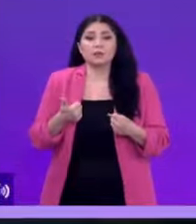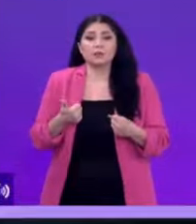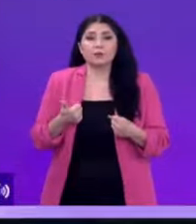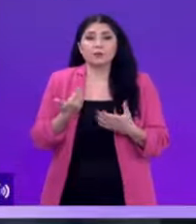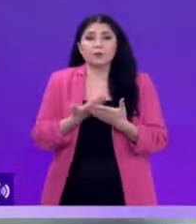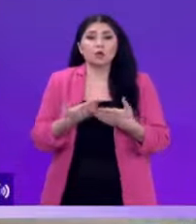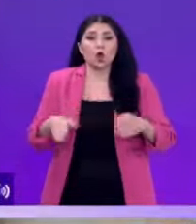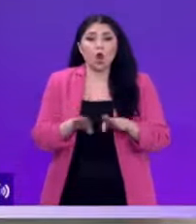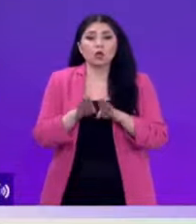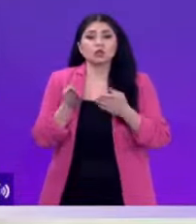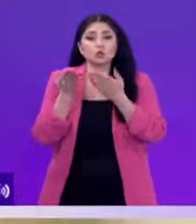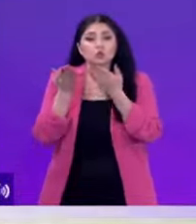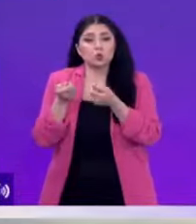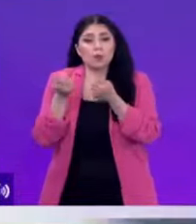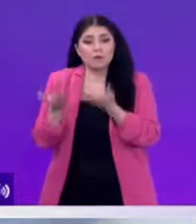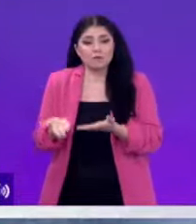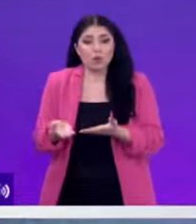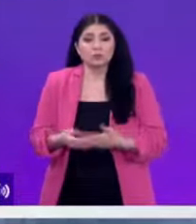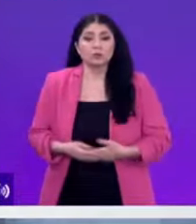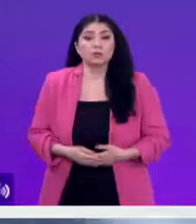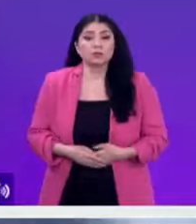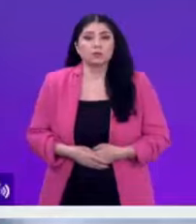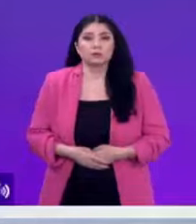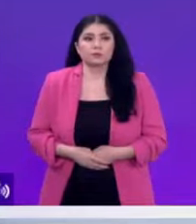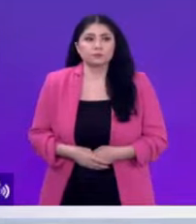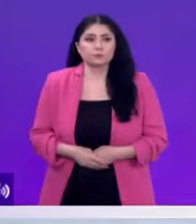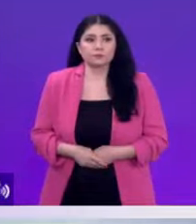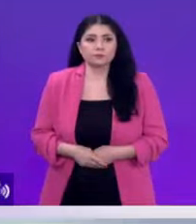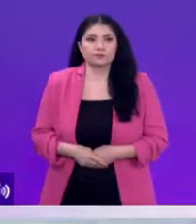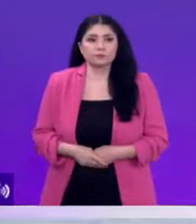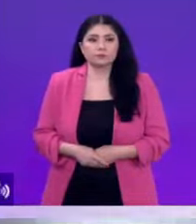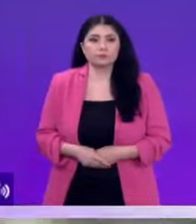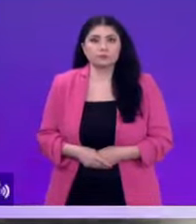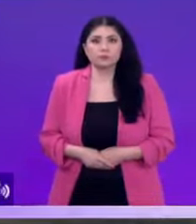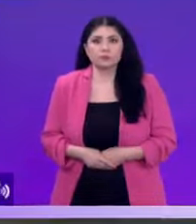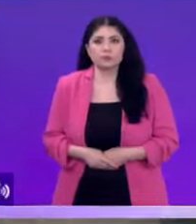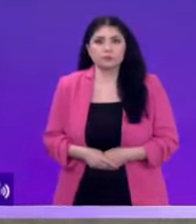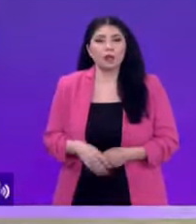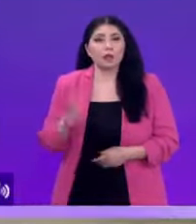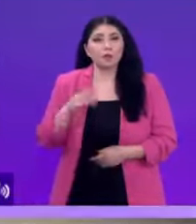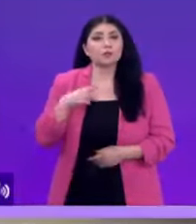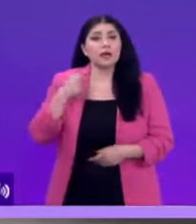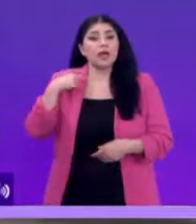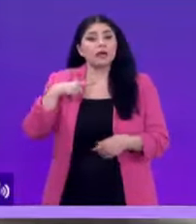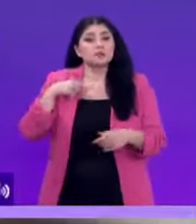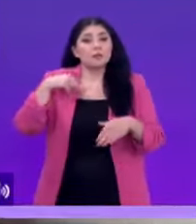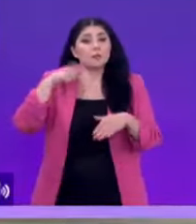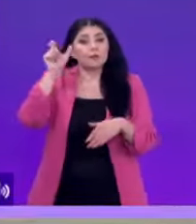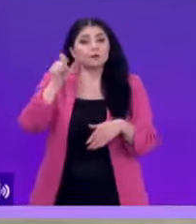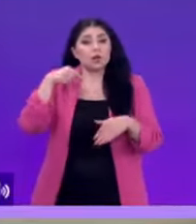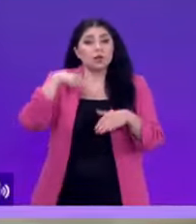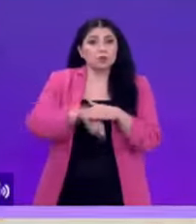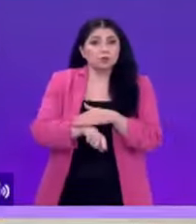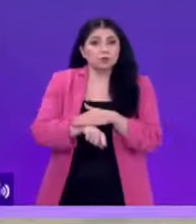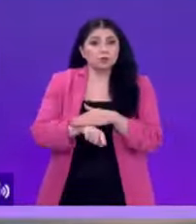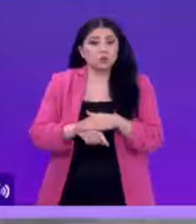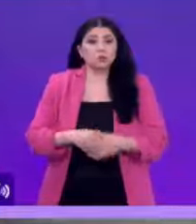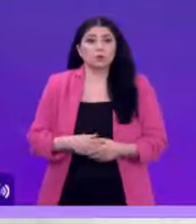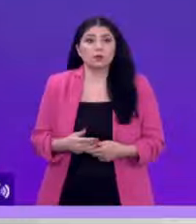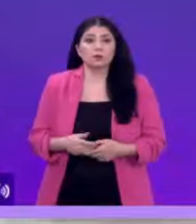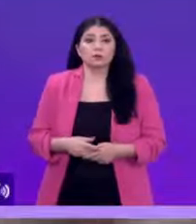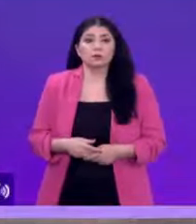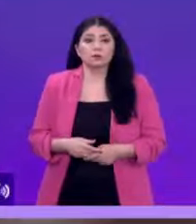colegii dumneavoastră. Este posibil că acolo, sub aceste dărâmături, să fie probabil și alți oameni care au fost prinși acolo? E clar că vor